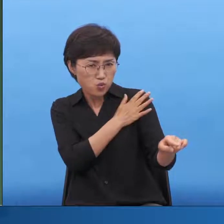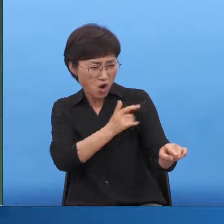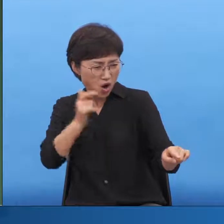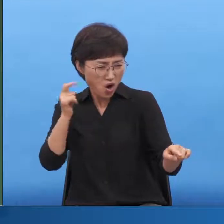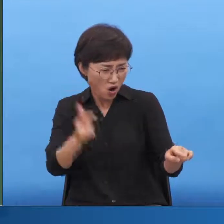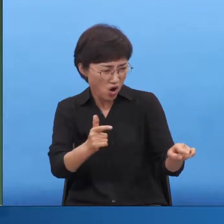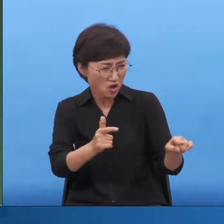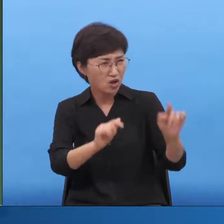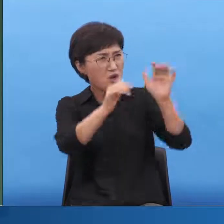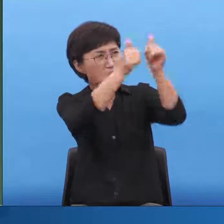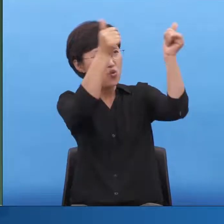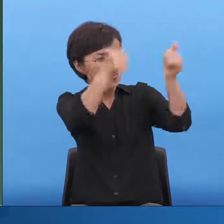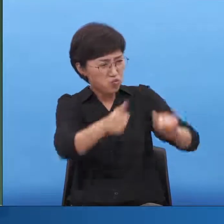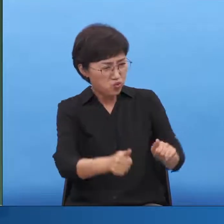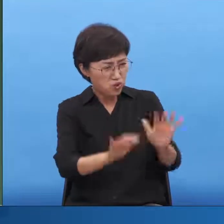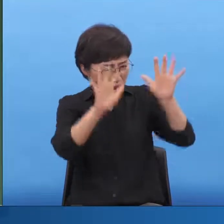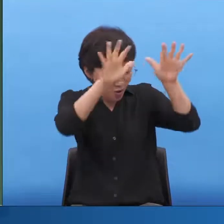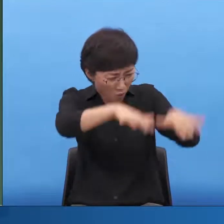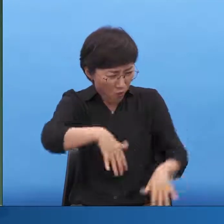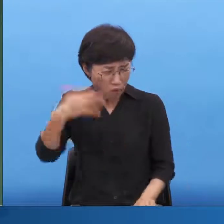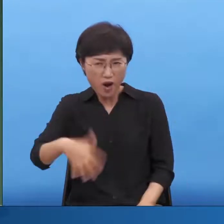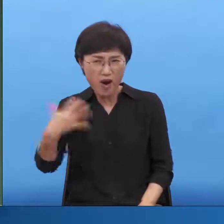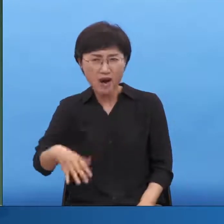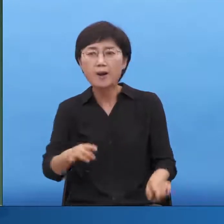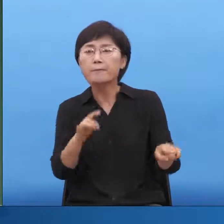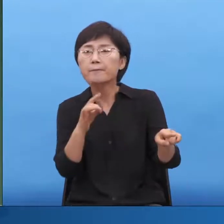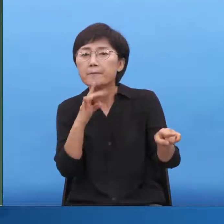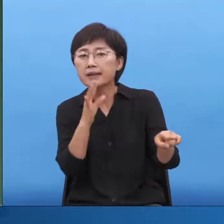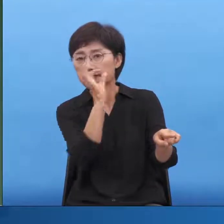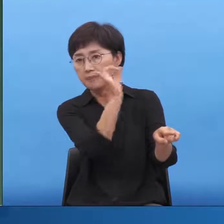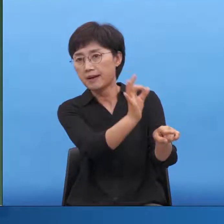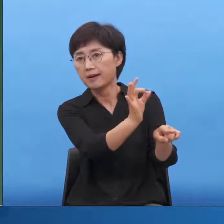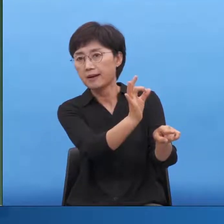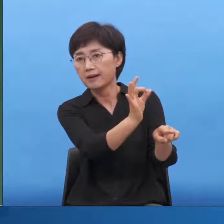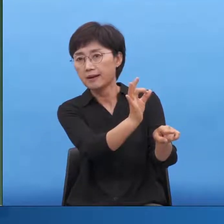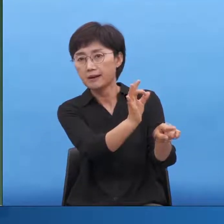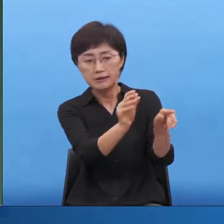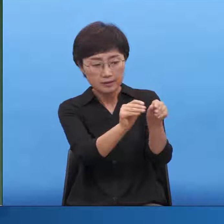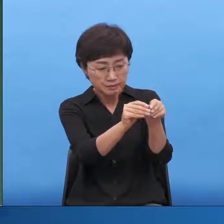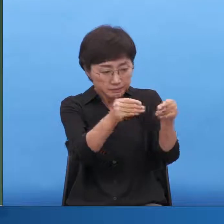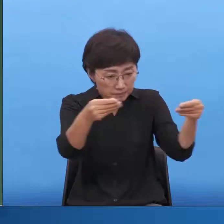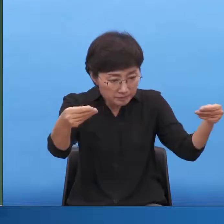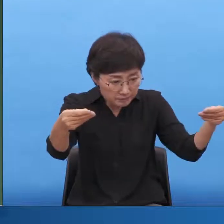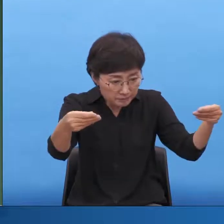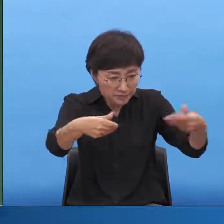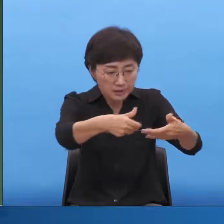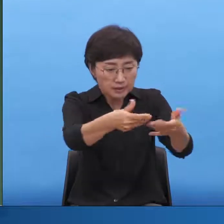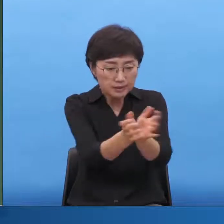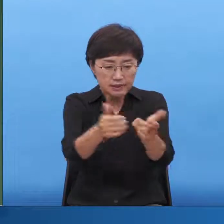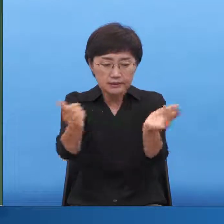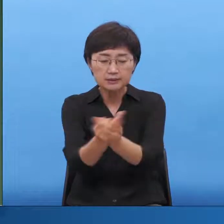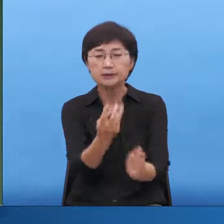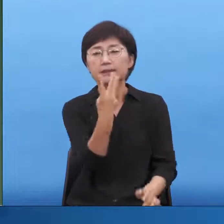지금 왜 렘넌트들이 필요하냐면 지금 미국의 후대들 지금 큰일 났거든요, 지금.